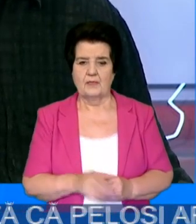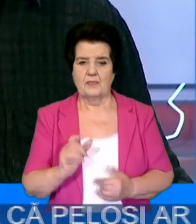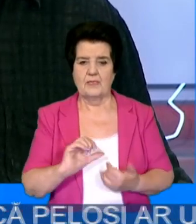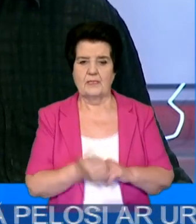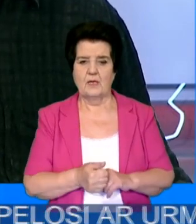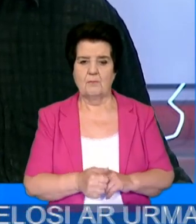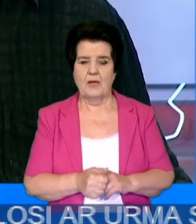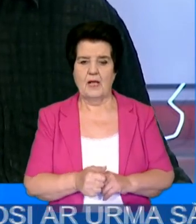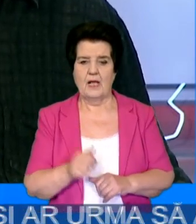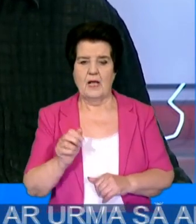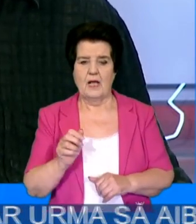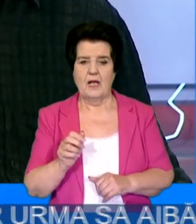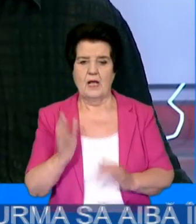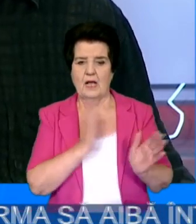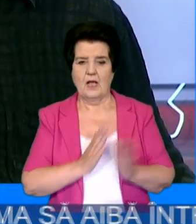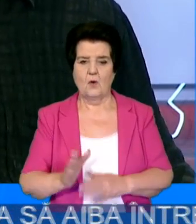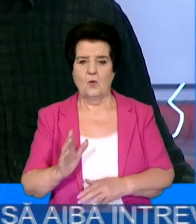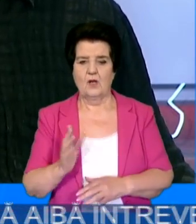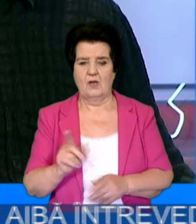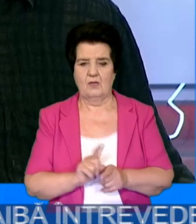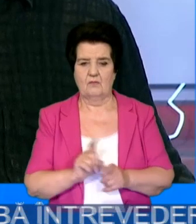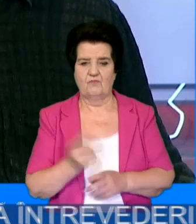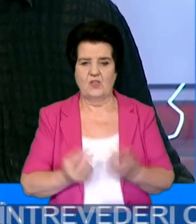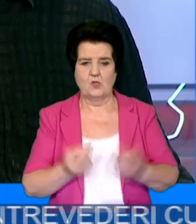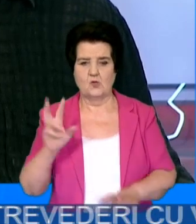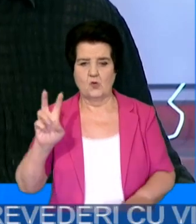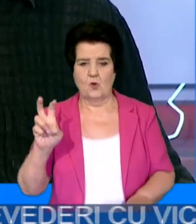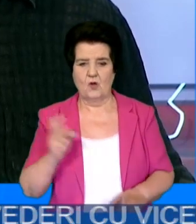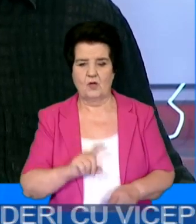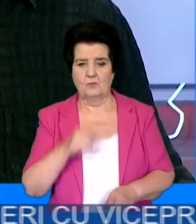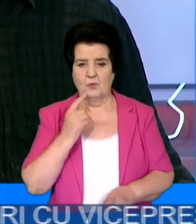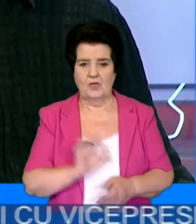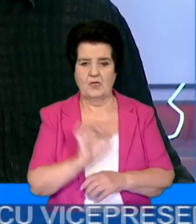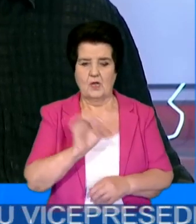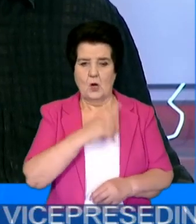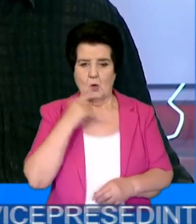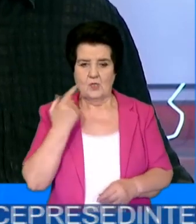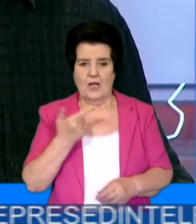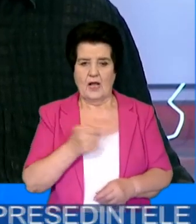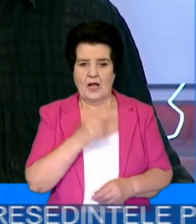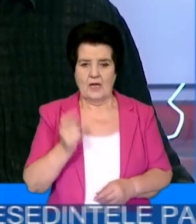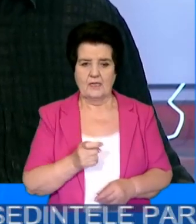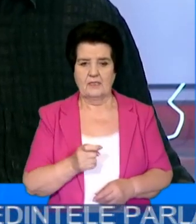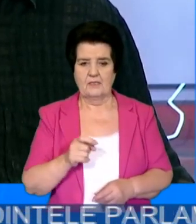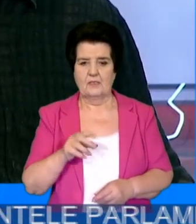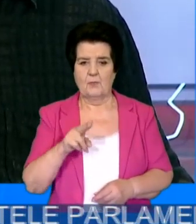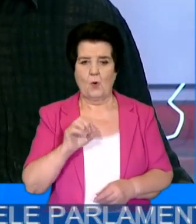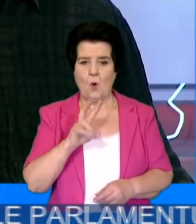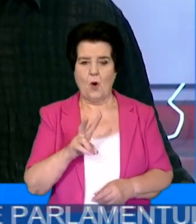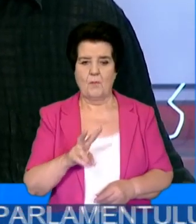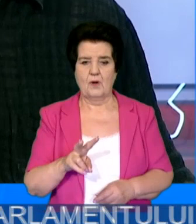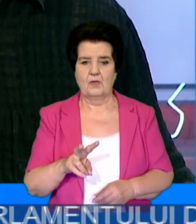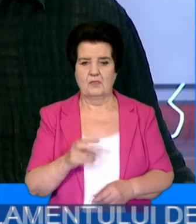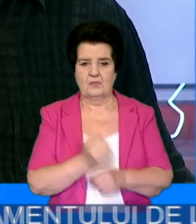schimbe regulile de joc și dacă acest contract le permite rușilor, Gazpromului, să jongleze și